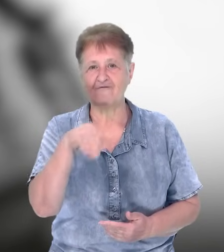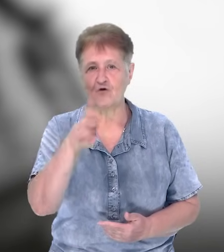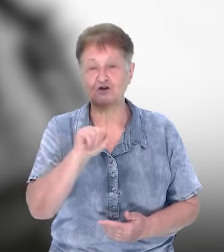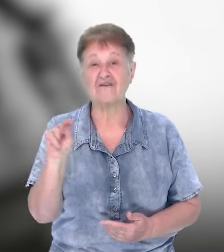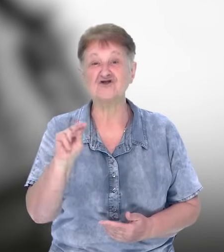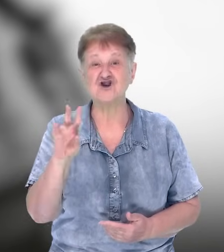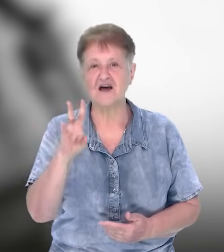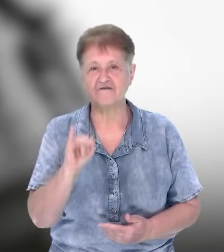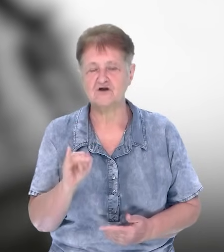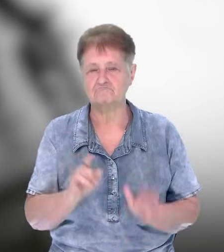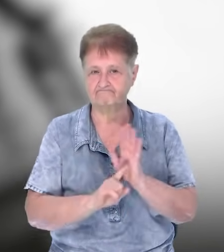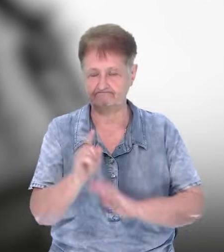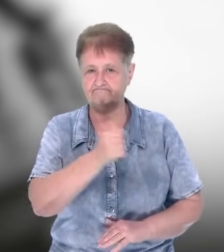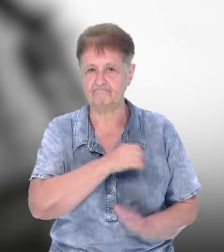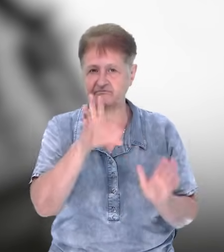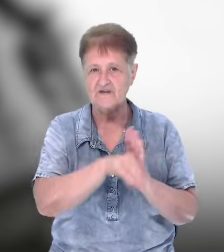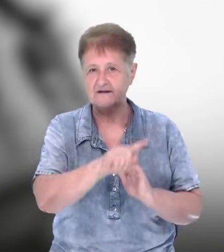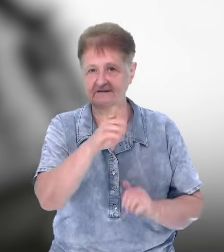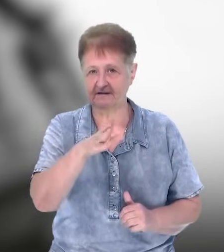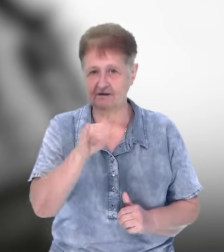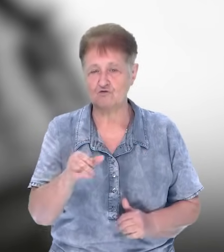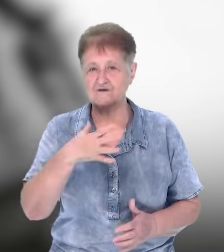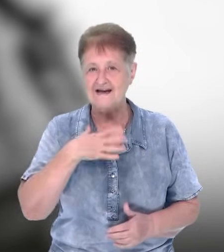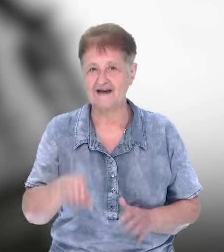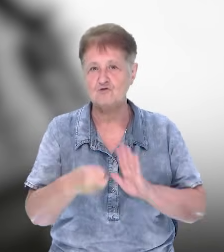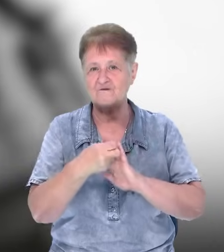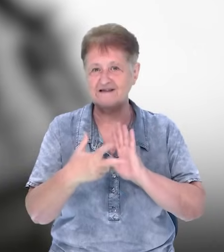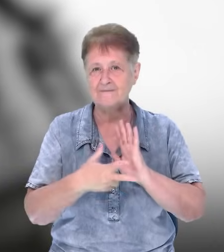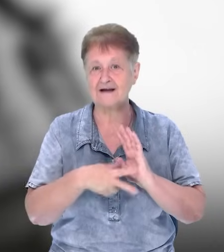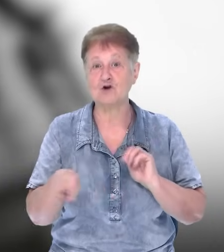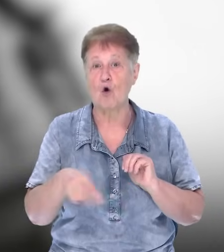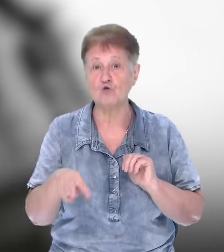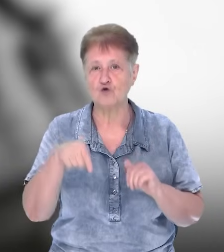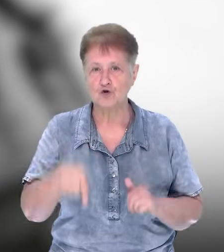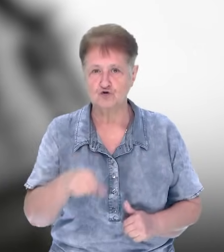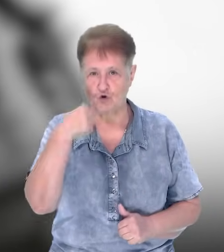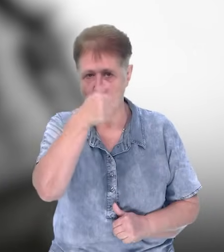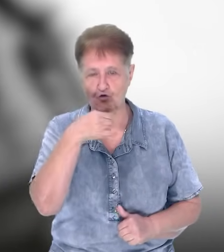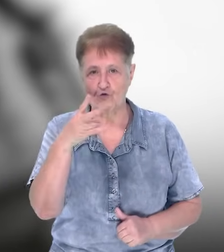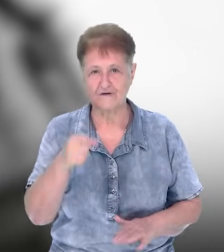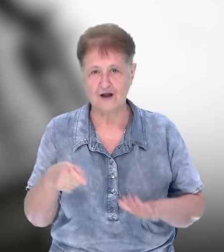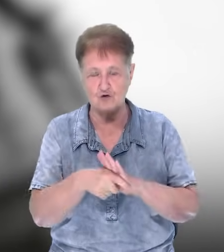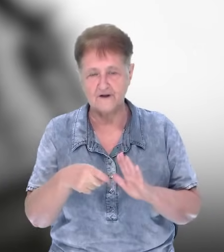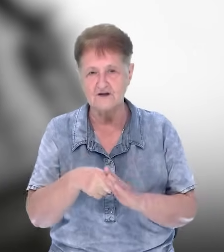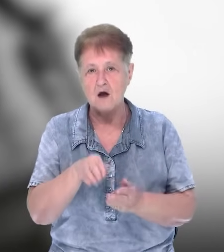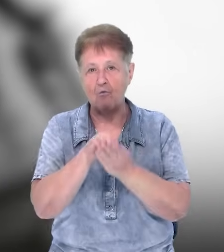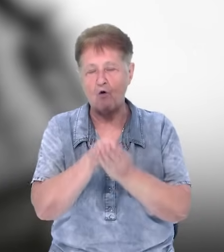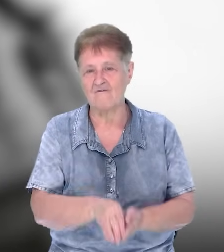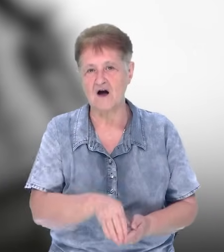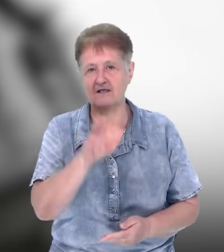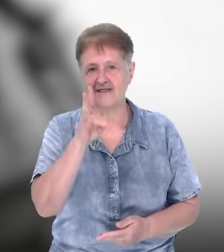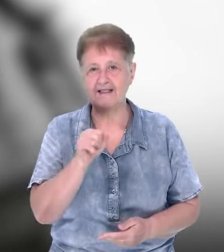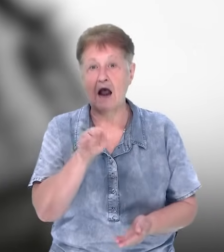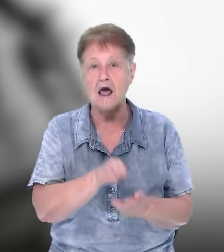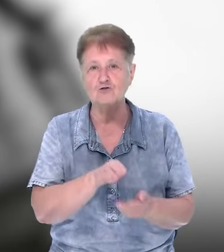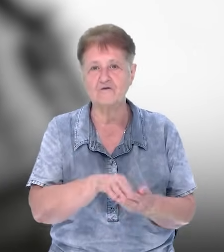червні 22-го року долучився до оборонців України. Загинув 18 лютого цього року на Донеччині. Поховали захисника